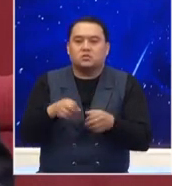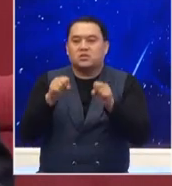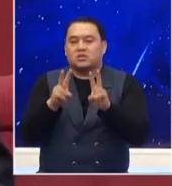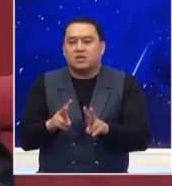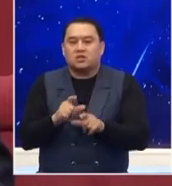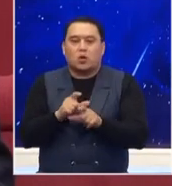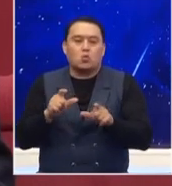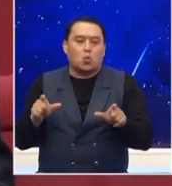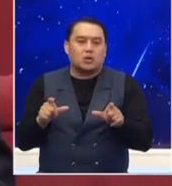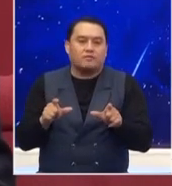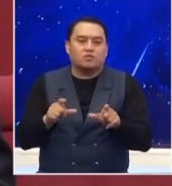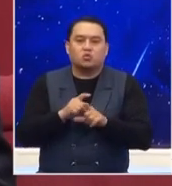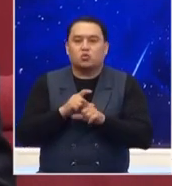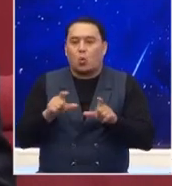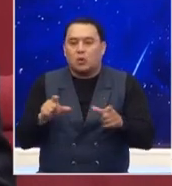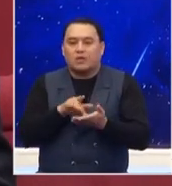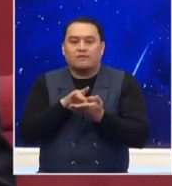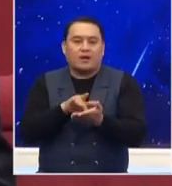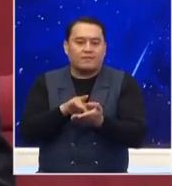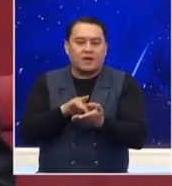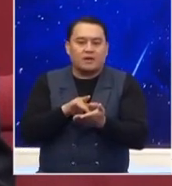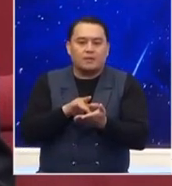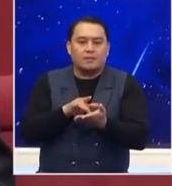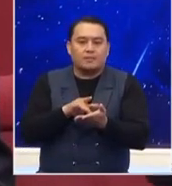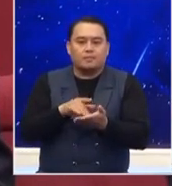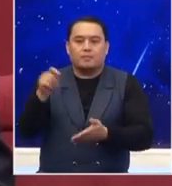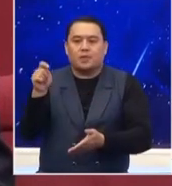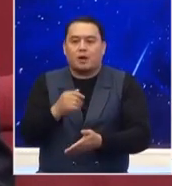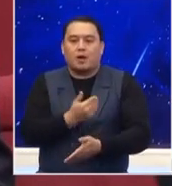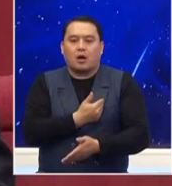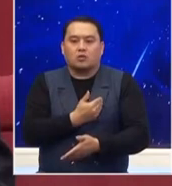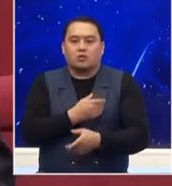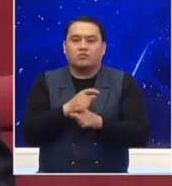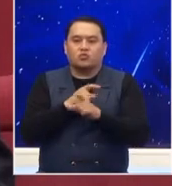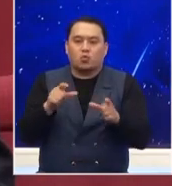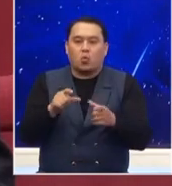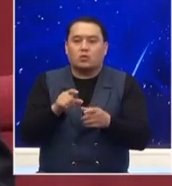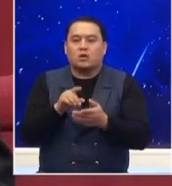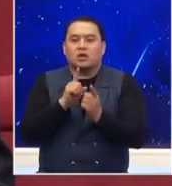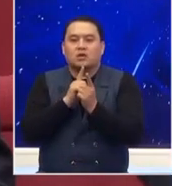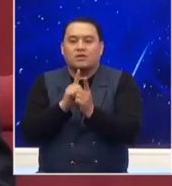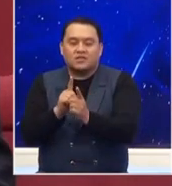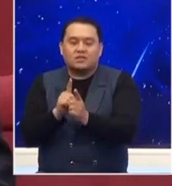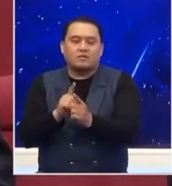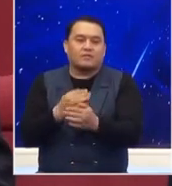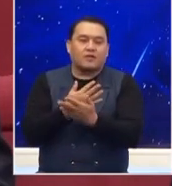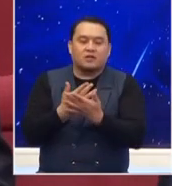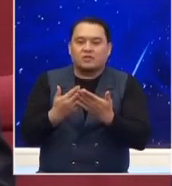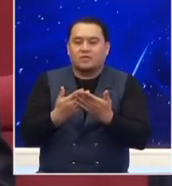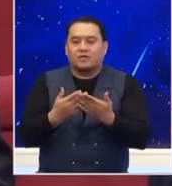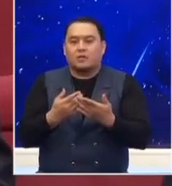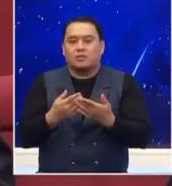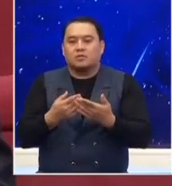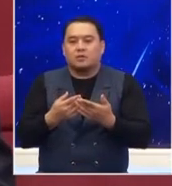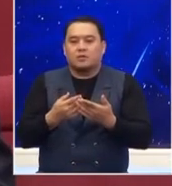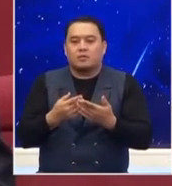именно сама школа гидов, у нас тоже ребята приехали, говорят, хотят открыть школу гидов. Здесь разместиться и уже с ними